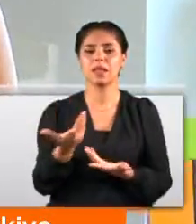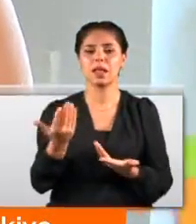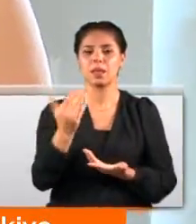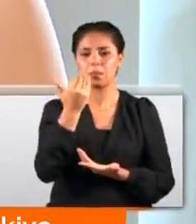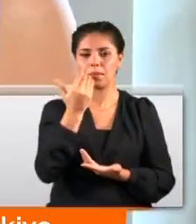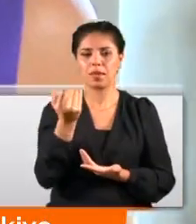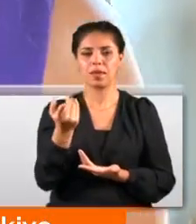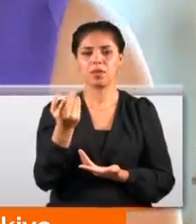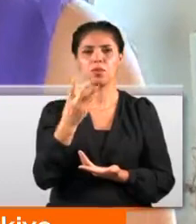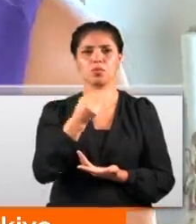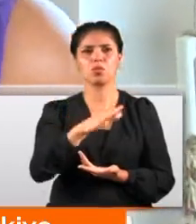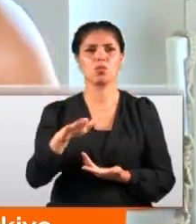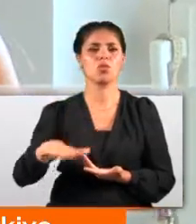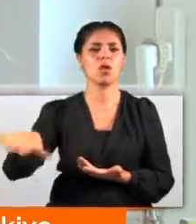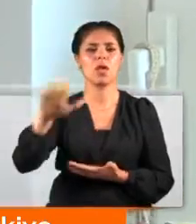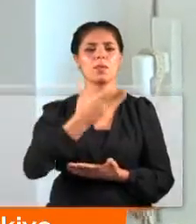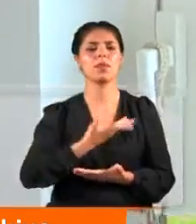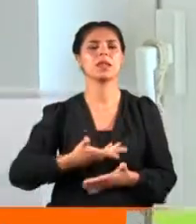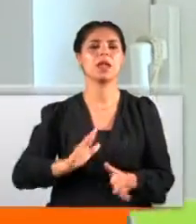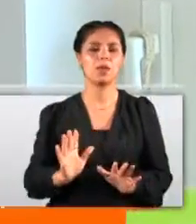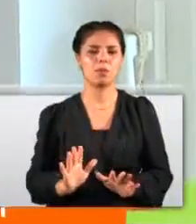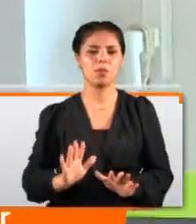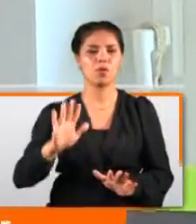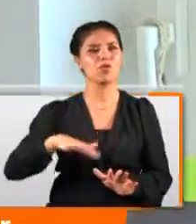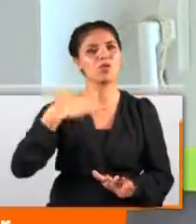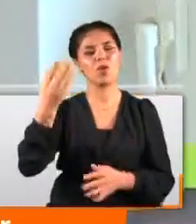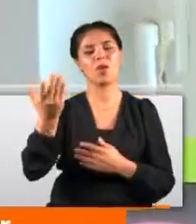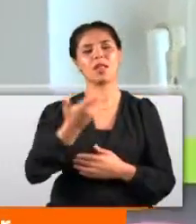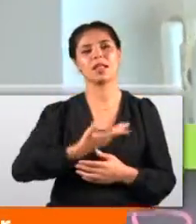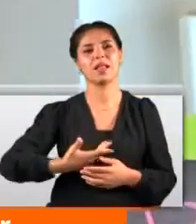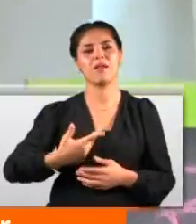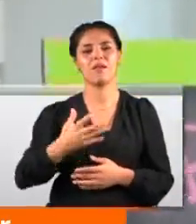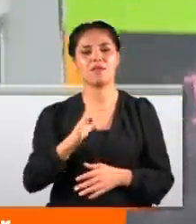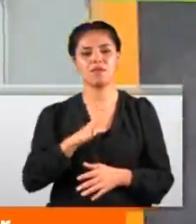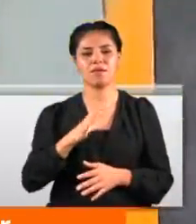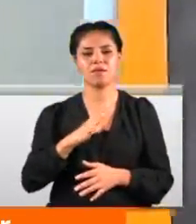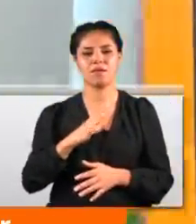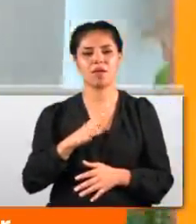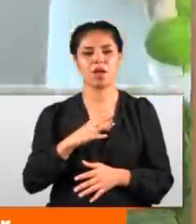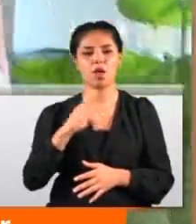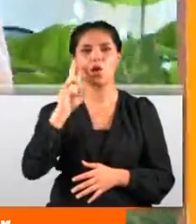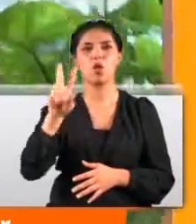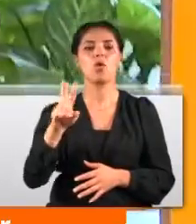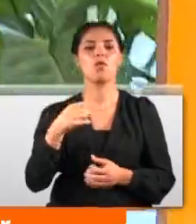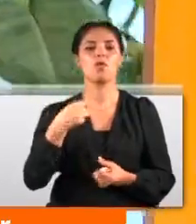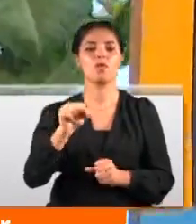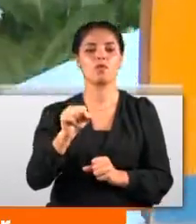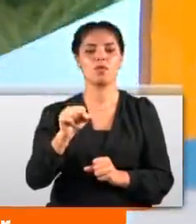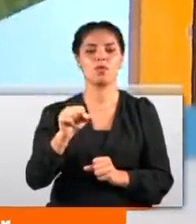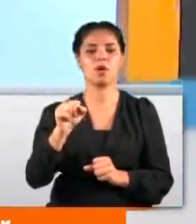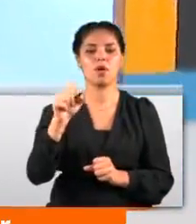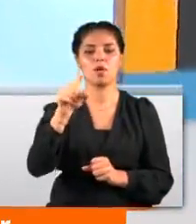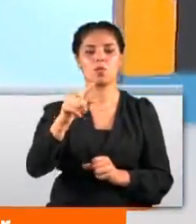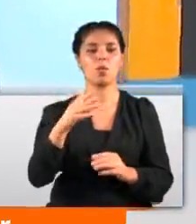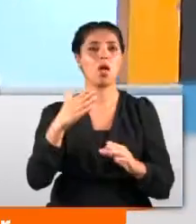Peynir gerçekten birçok çocuk tarafından maalesef sevilmiyor. Sonrasında sevilmeye başlanıyor. O zaman biz de görünmez bir şekilde ona yedirmeliyiz. Örneğin bu dereotlu